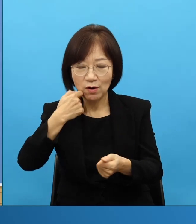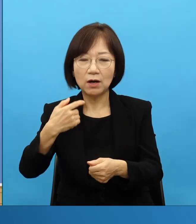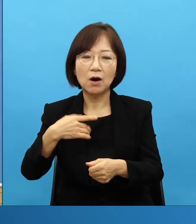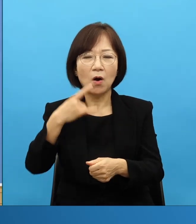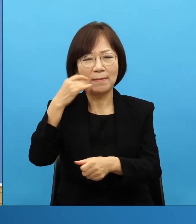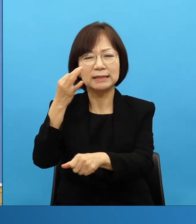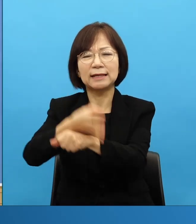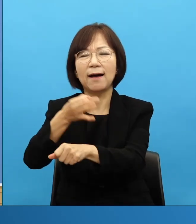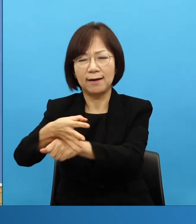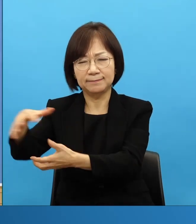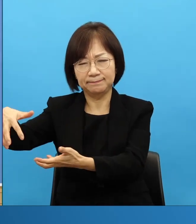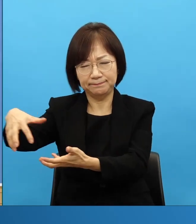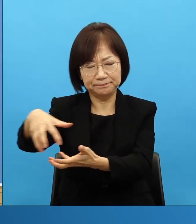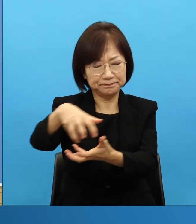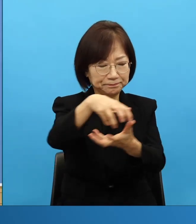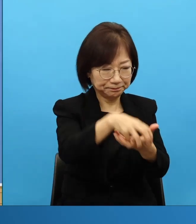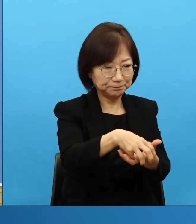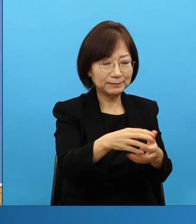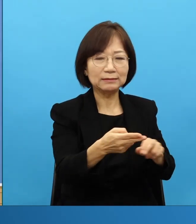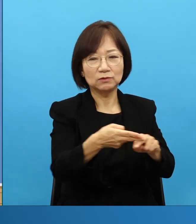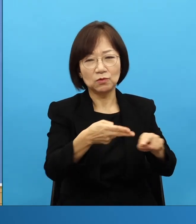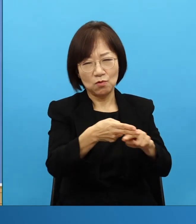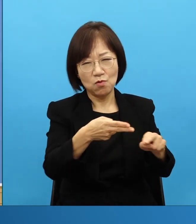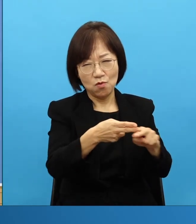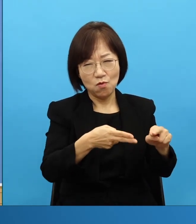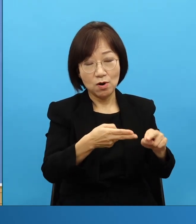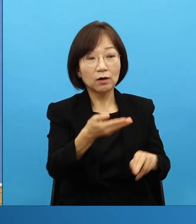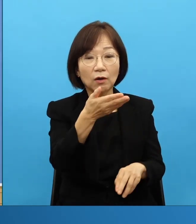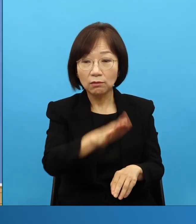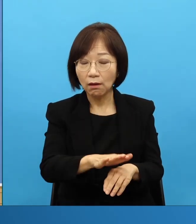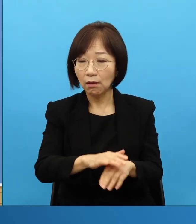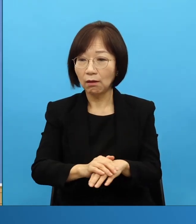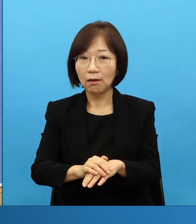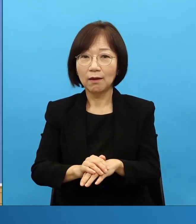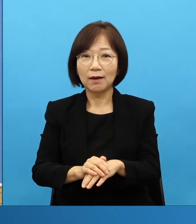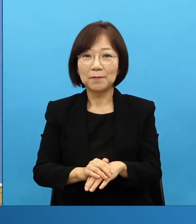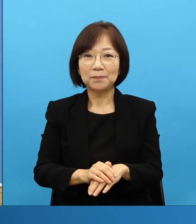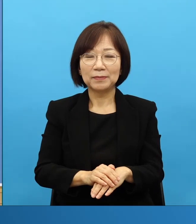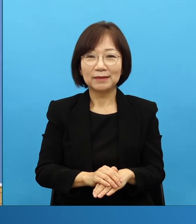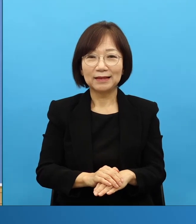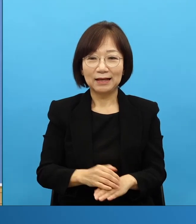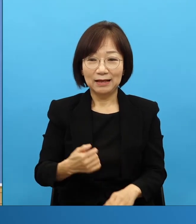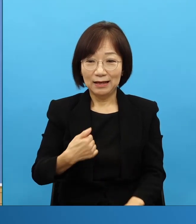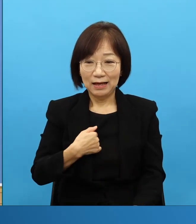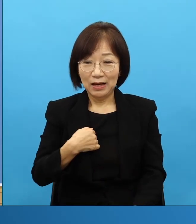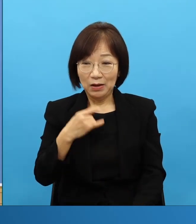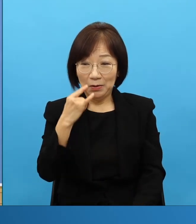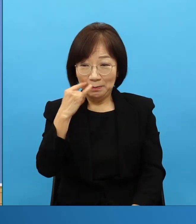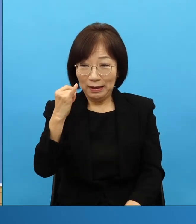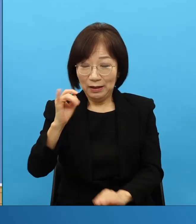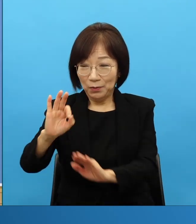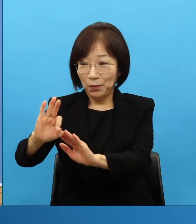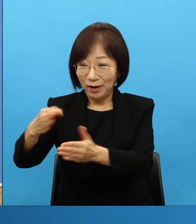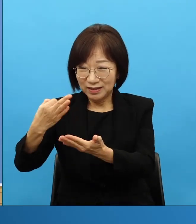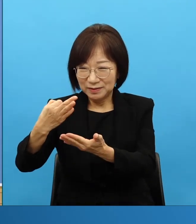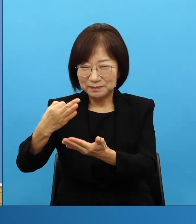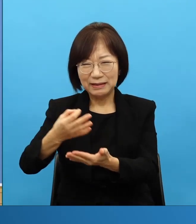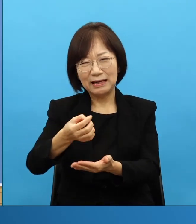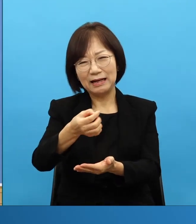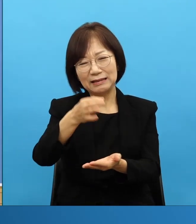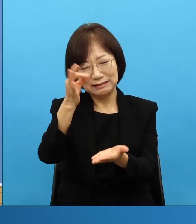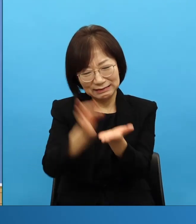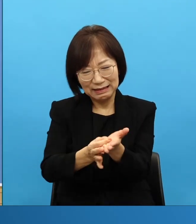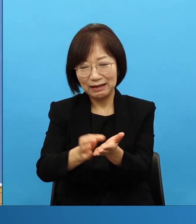이런 사람이 월급을 타가오면 월급이 뭐 많겠습니까? 뻔하지. 그 월급을 타오면요.